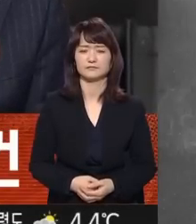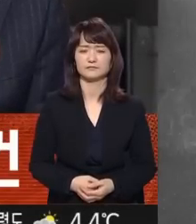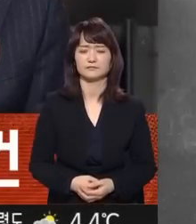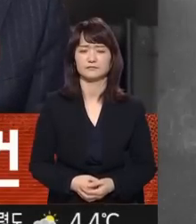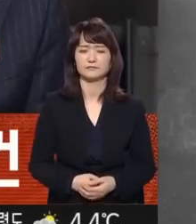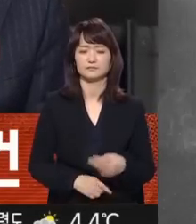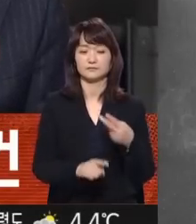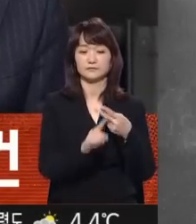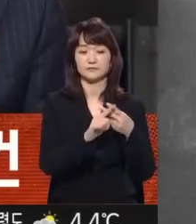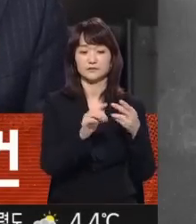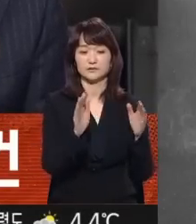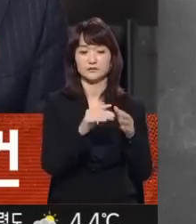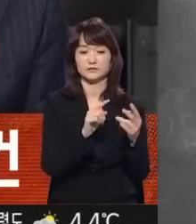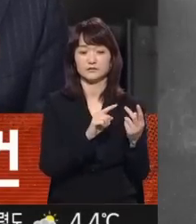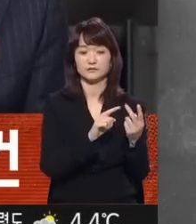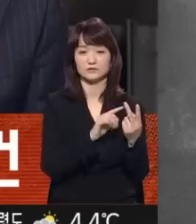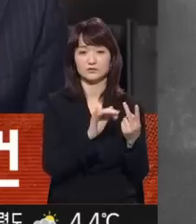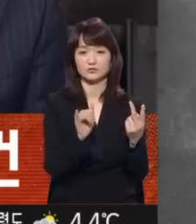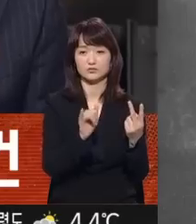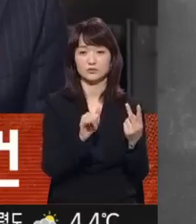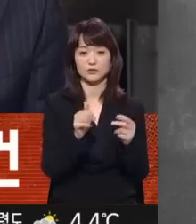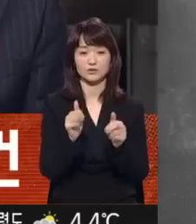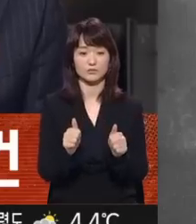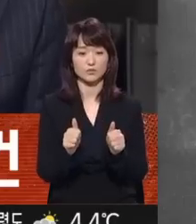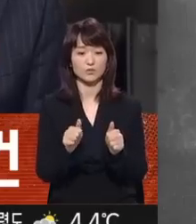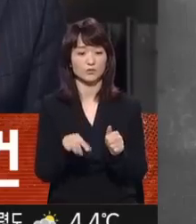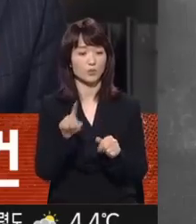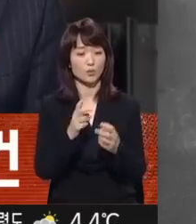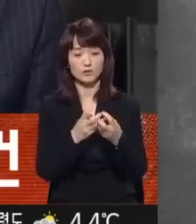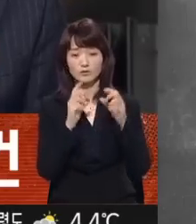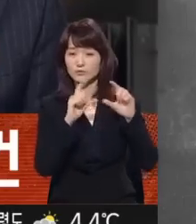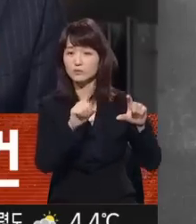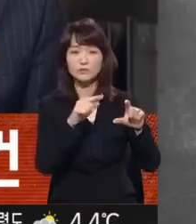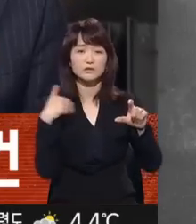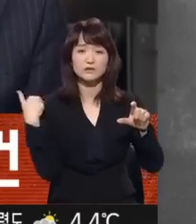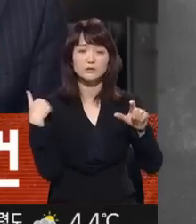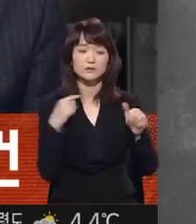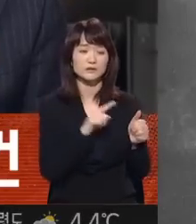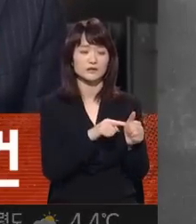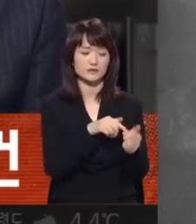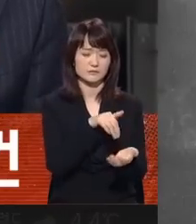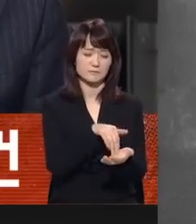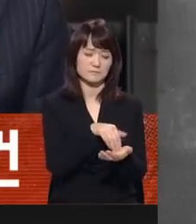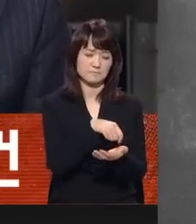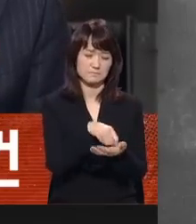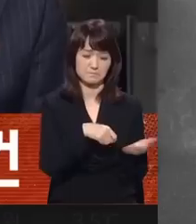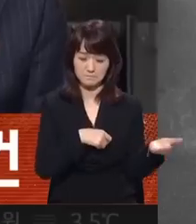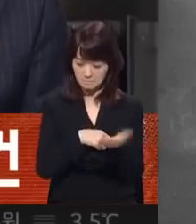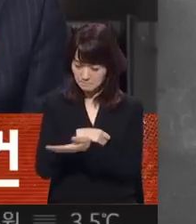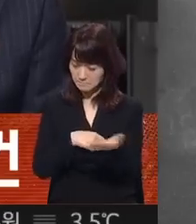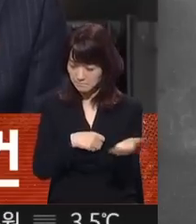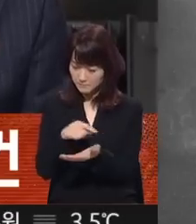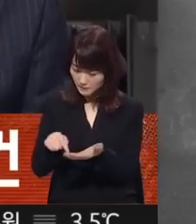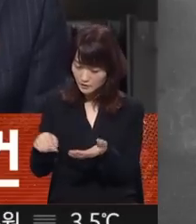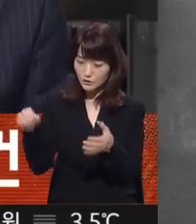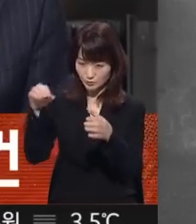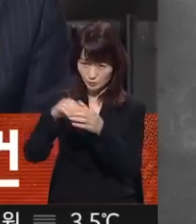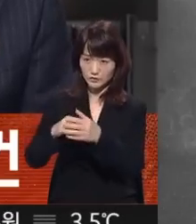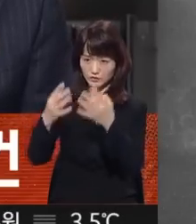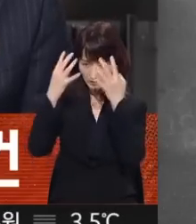앞으로 이제 법원이 어떤 판단을 할지는 모르겠습니다만 또 뭐 얘네들 뭐 반성문 받고 이러면 또 그냥 그거